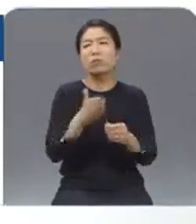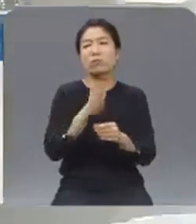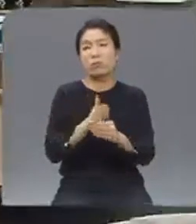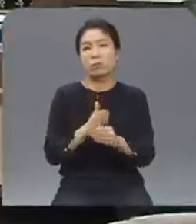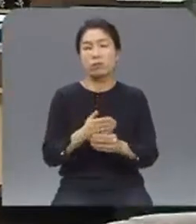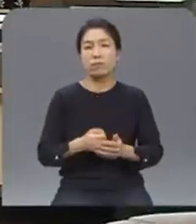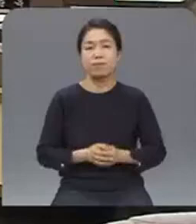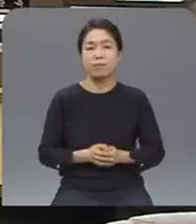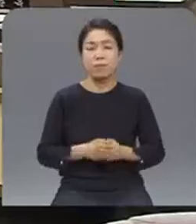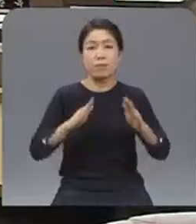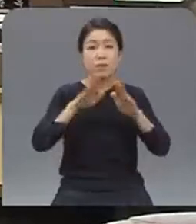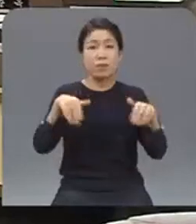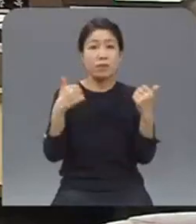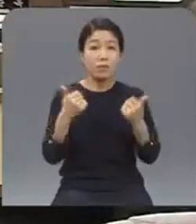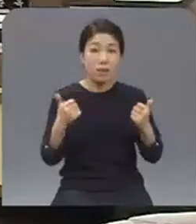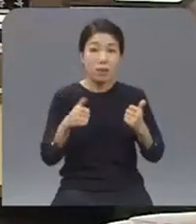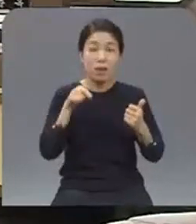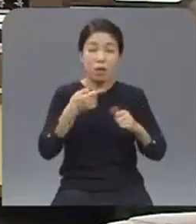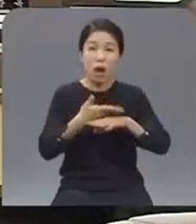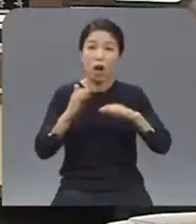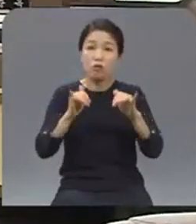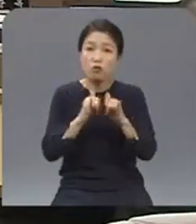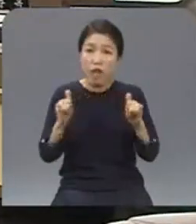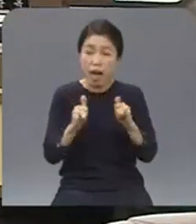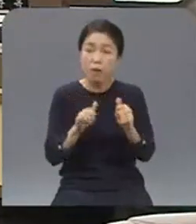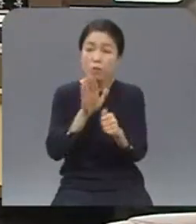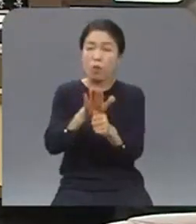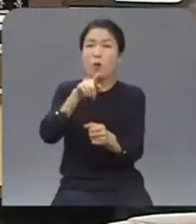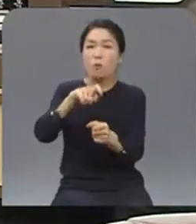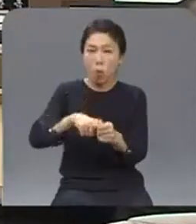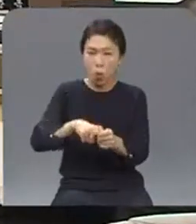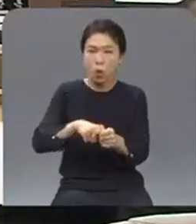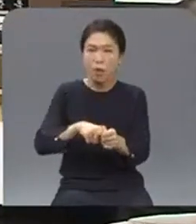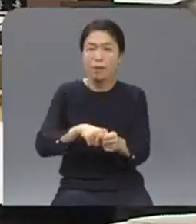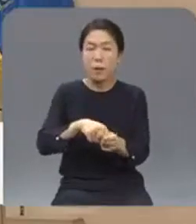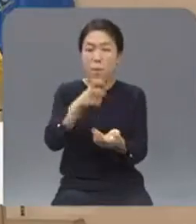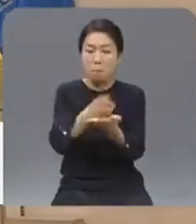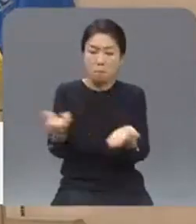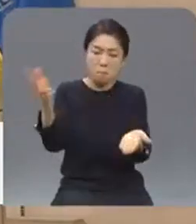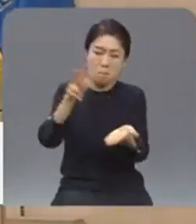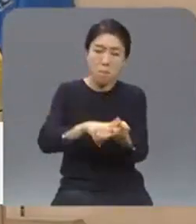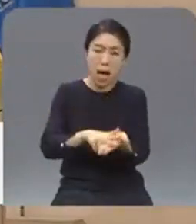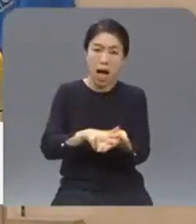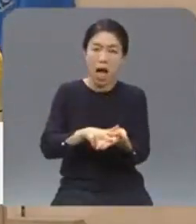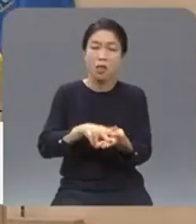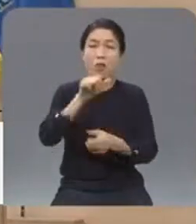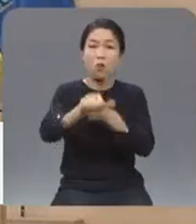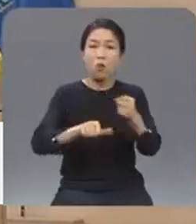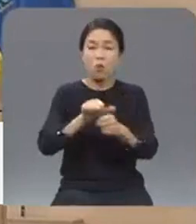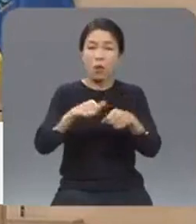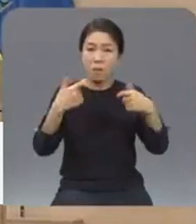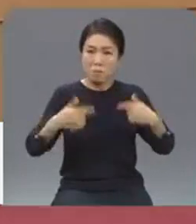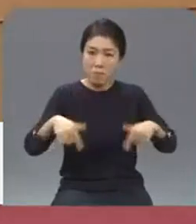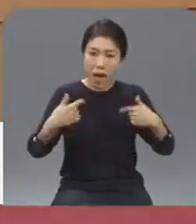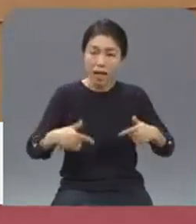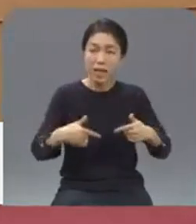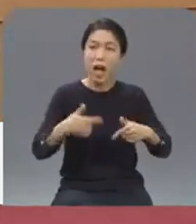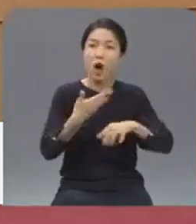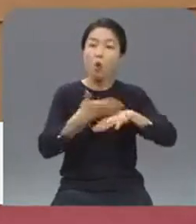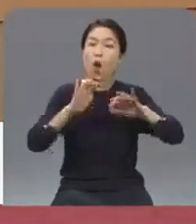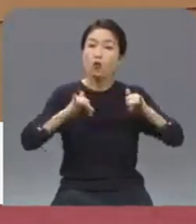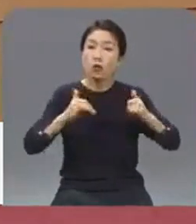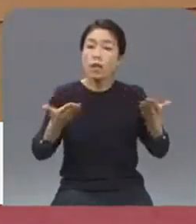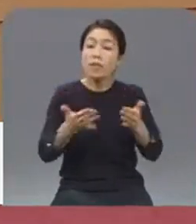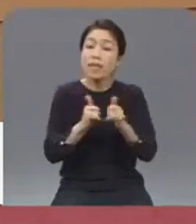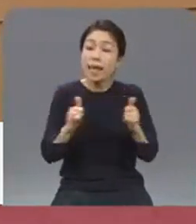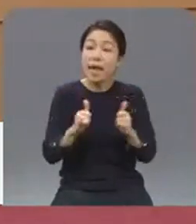있습니다. 전라남도의회가 외국인 노동자 지원을 위한 조례를 제정했습니다. 5년 단위로 외국인 노동자 몇 명이 어디서 무슨